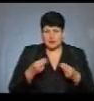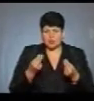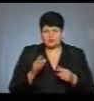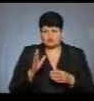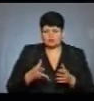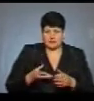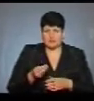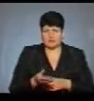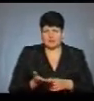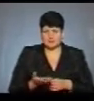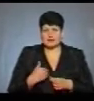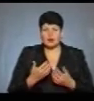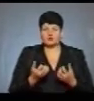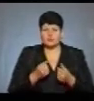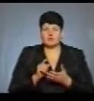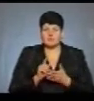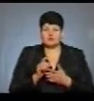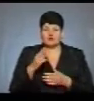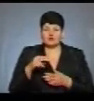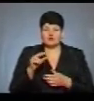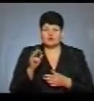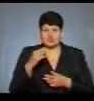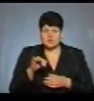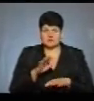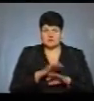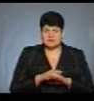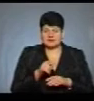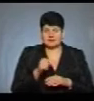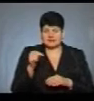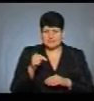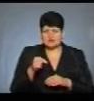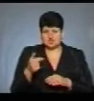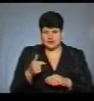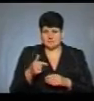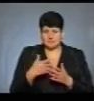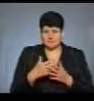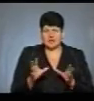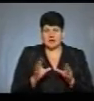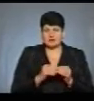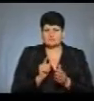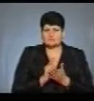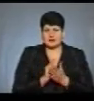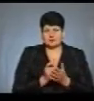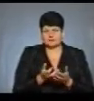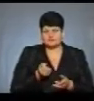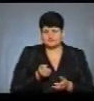буду платити. Я отримую пенсію в Ощадбанку, там мені ця 1000, припустимо, разом з пенсією